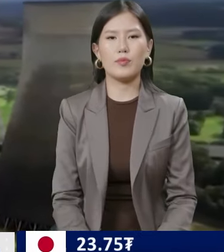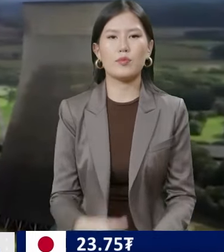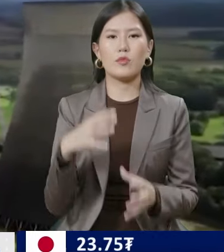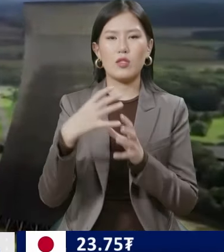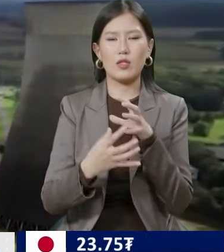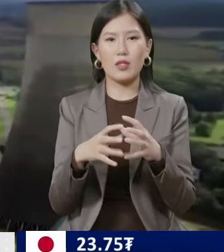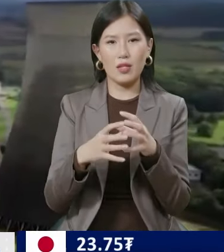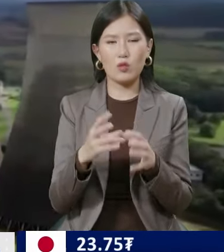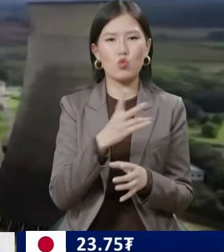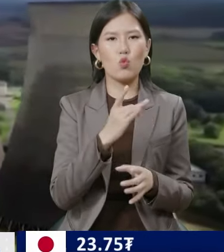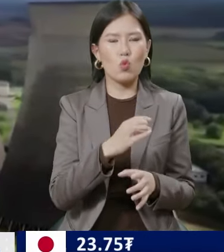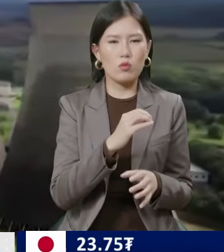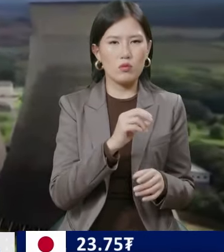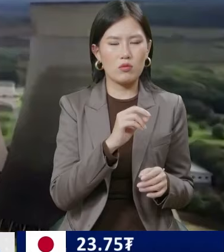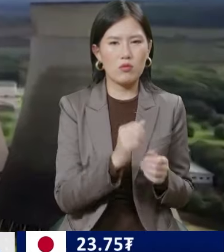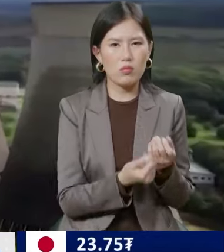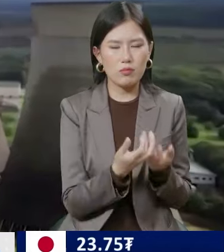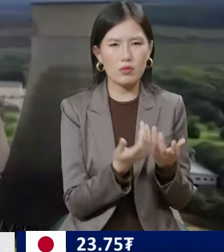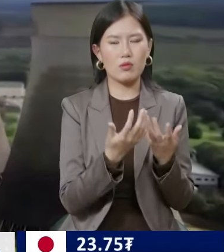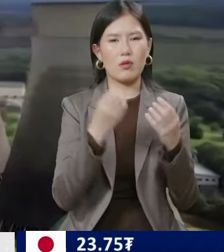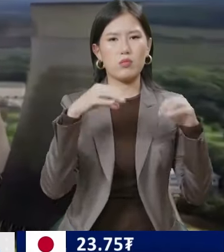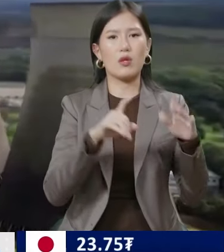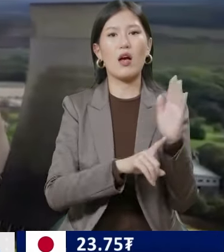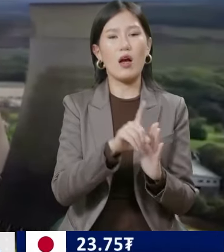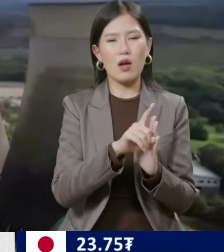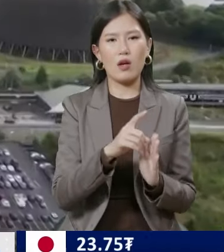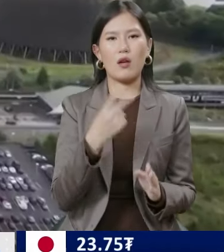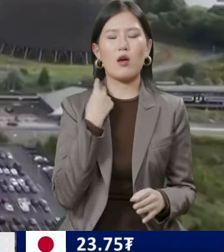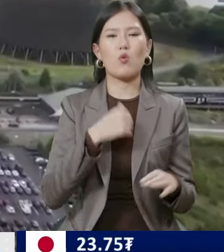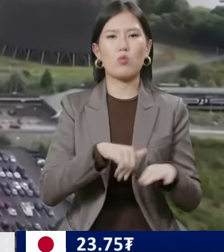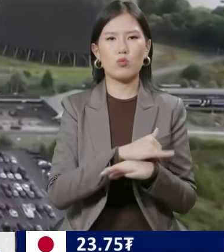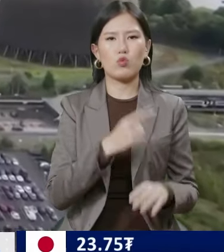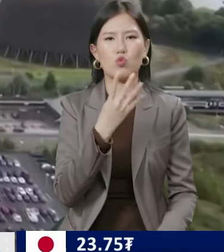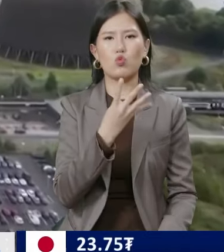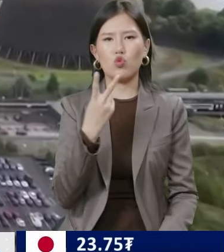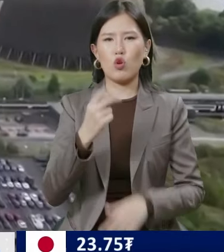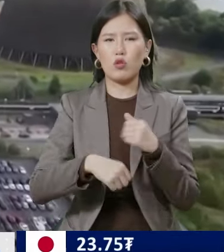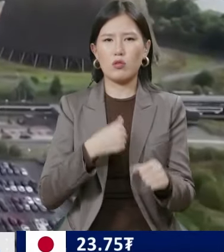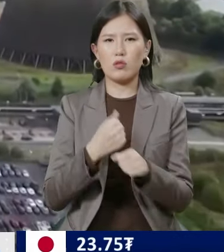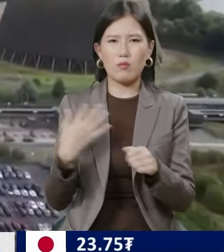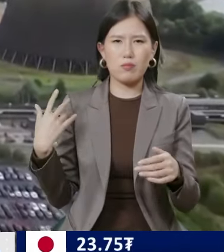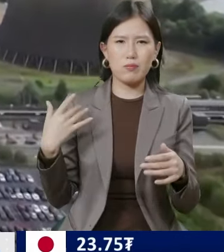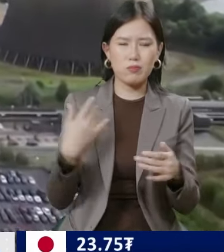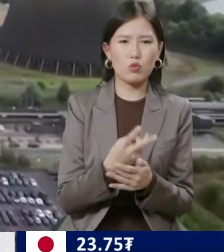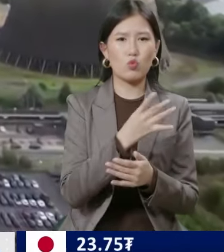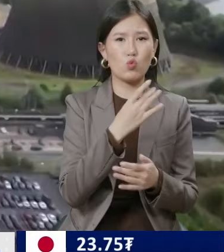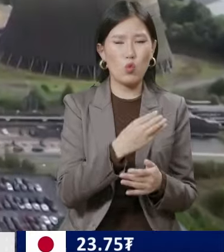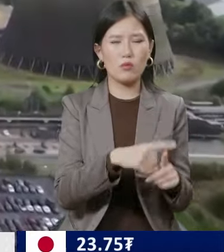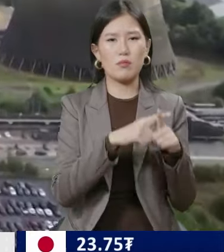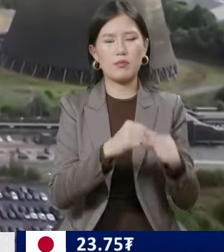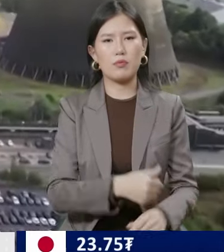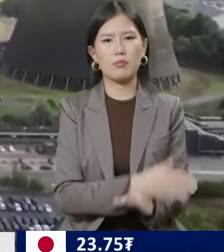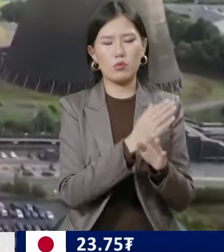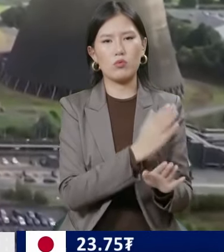Дэлхийн анхны нүүрсний цахилгаан станцыг хэрэглээнд нэвтрүүлж байсан Их Британи улс 142 жилийн дараа нүүрснээс хараат байдлаа дуусгаар олголоо. Өчигдөр